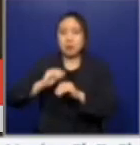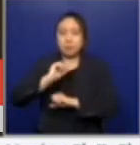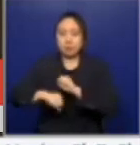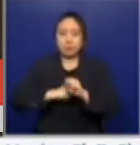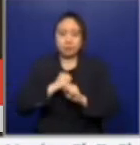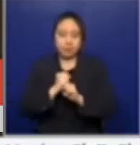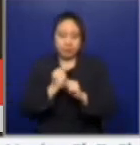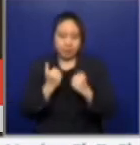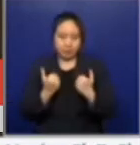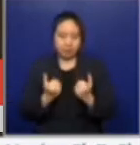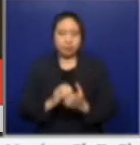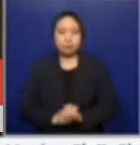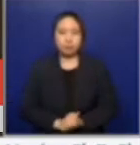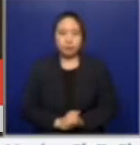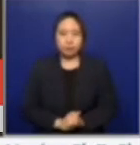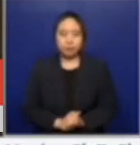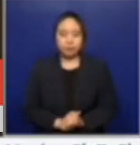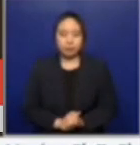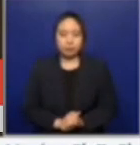นี้